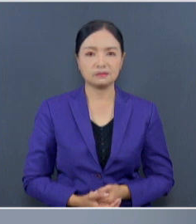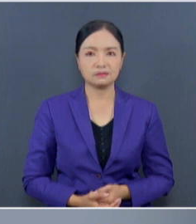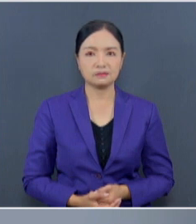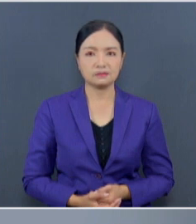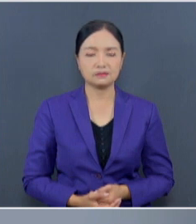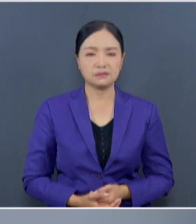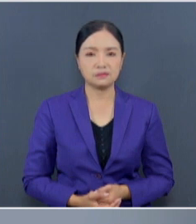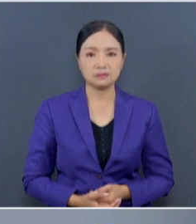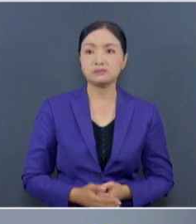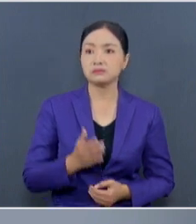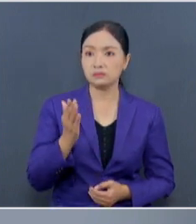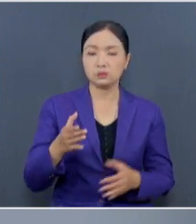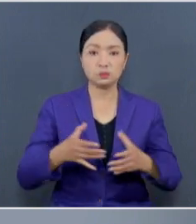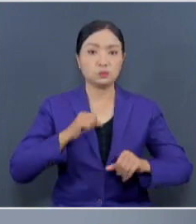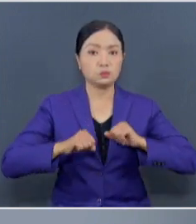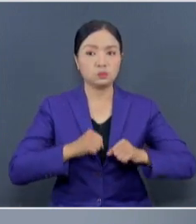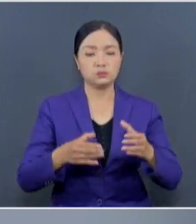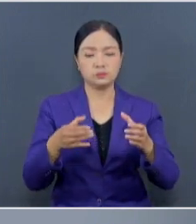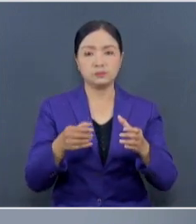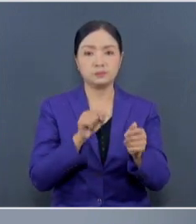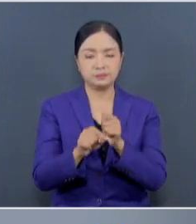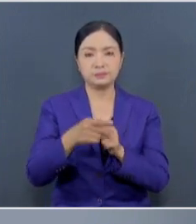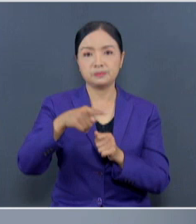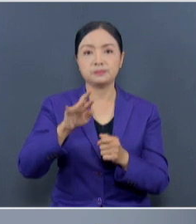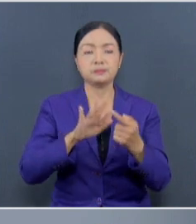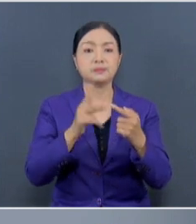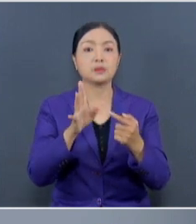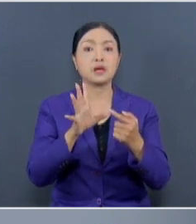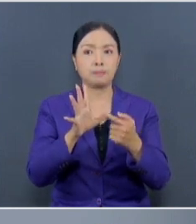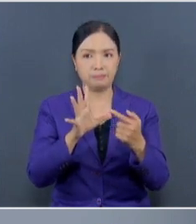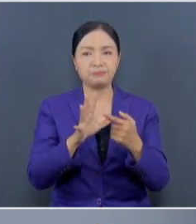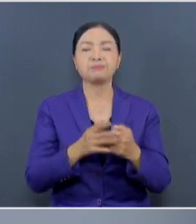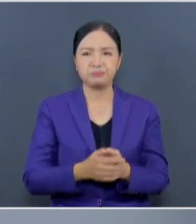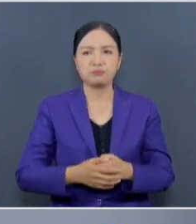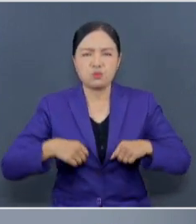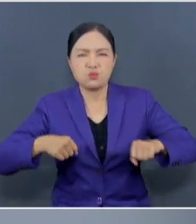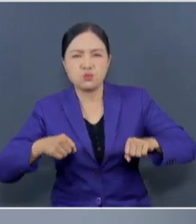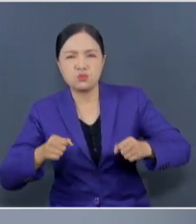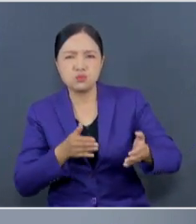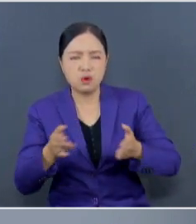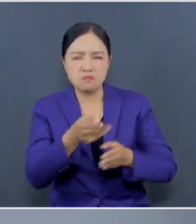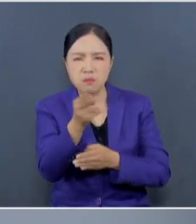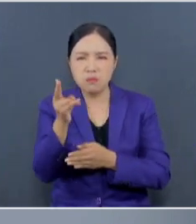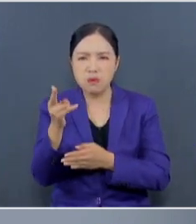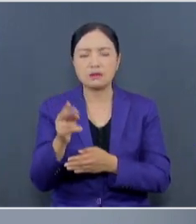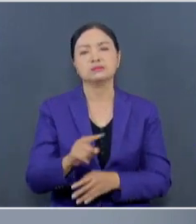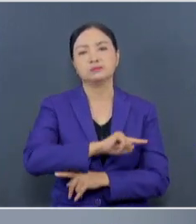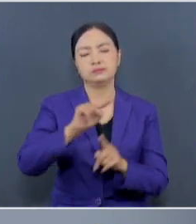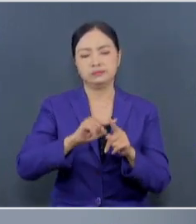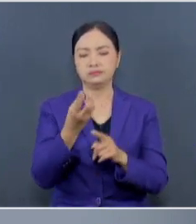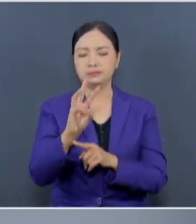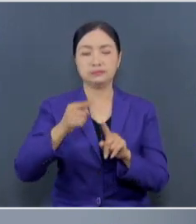นี่เป็นคลิปเหตุการที่กลุ่มวัยรุ่นในอำเภอปะคำจังหวัดบุรีรัมย์ครับไล่ยิงกันกลางถนนเหตุการณ์เกิดขึ้นเมื่อ 16สิงหาคม